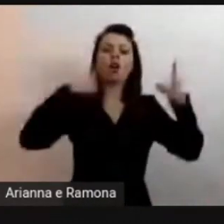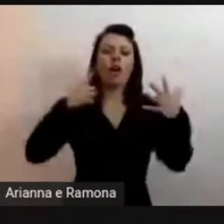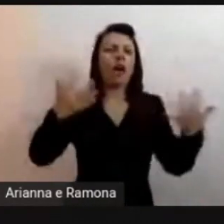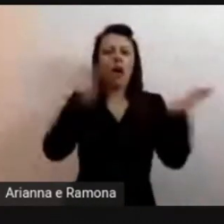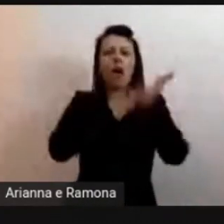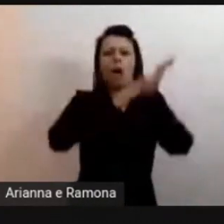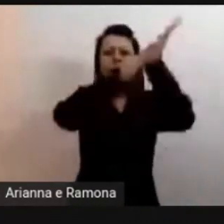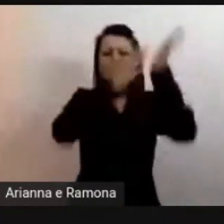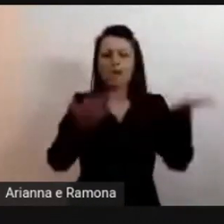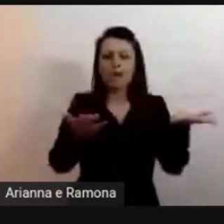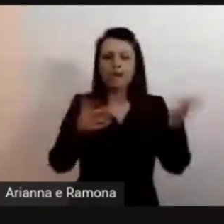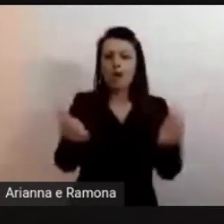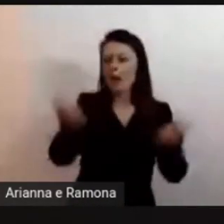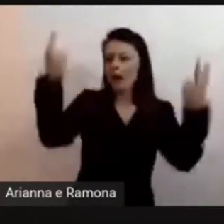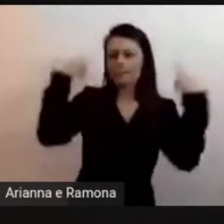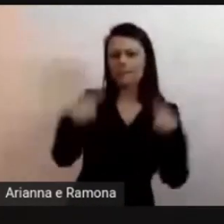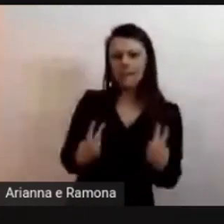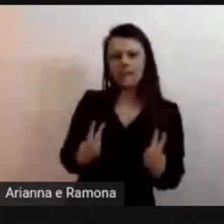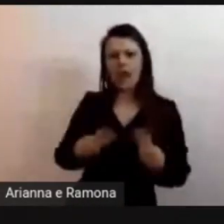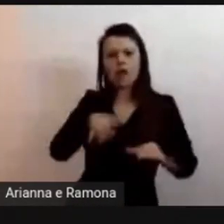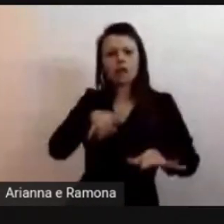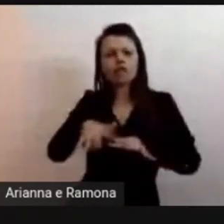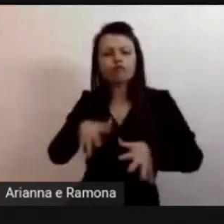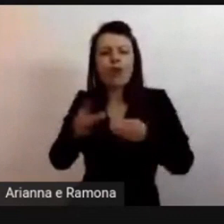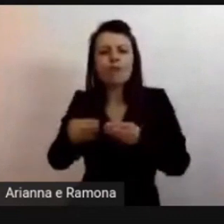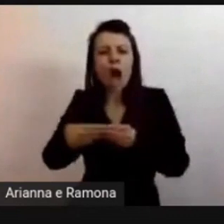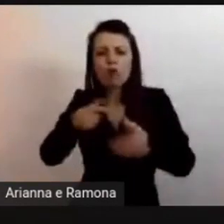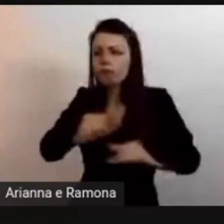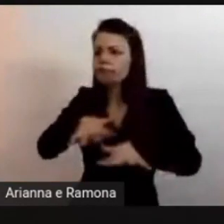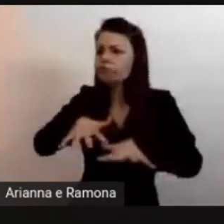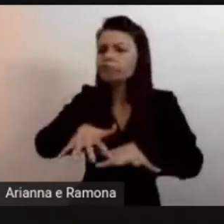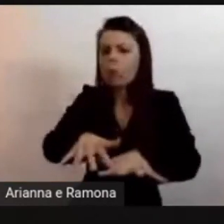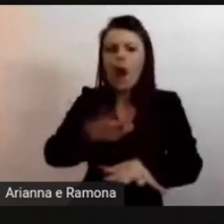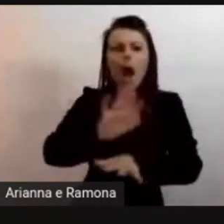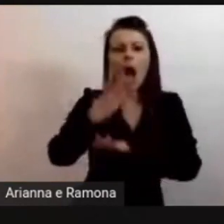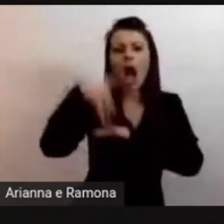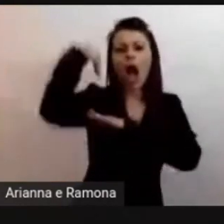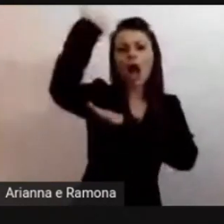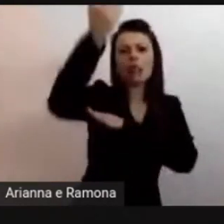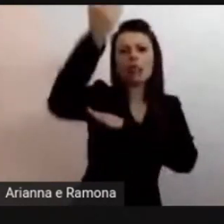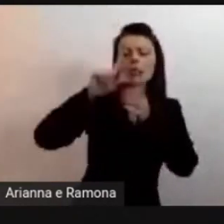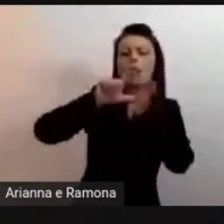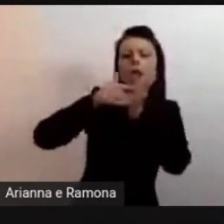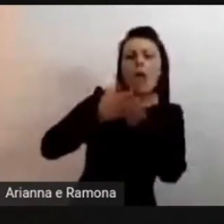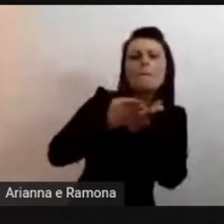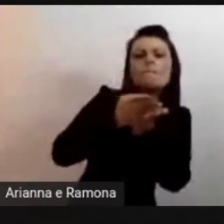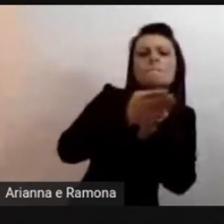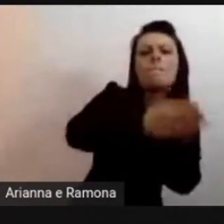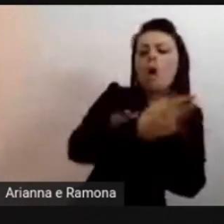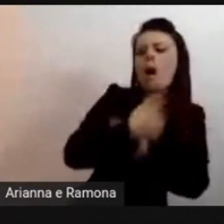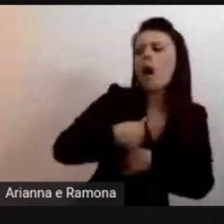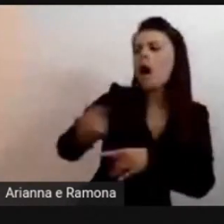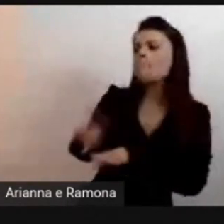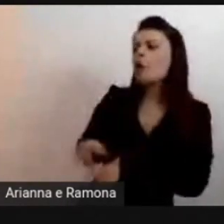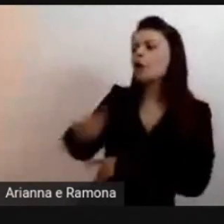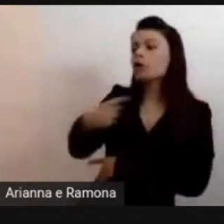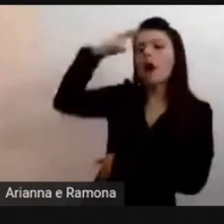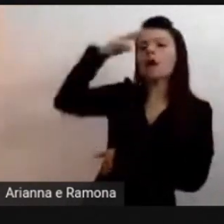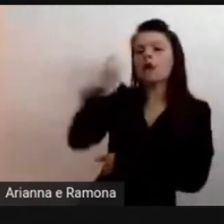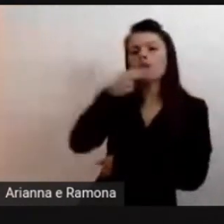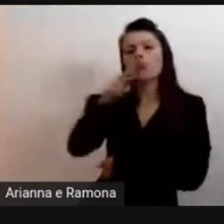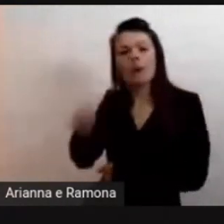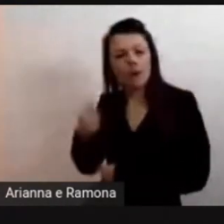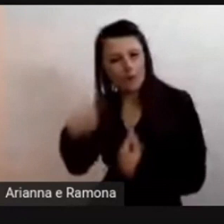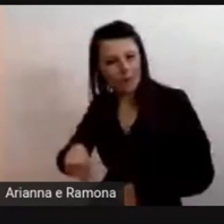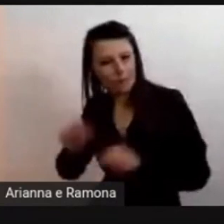fatto nella vita che ti porta a essere ricordato servizio comunque anche nel mio libro si